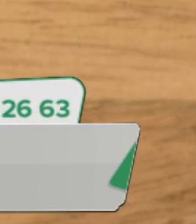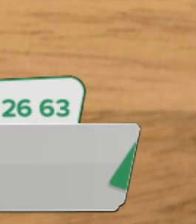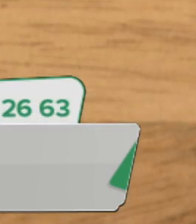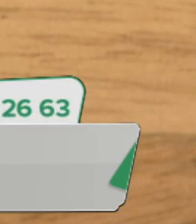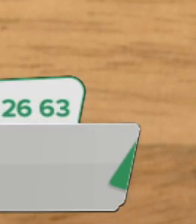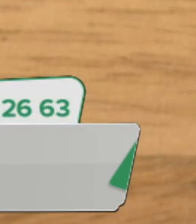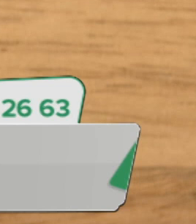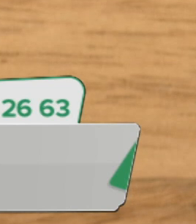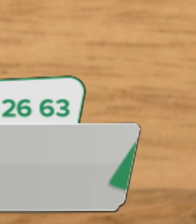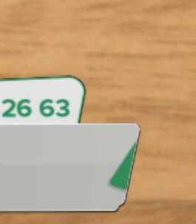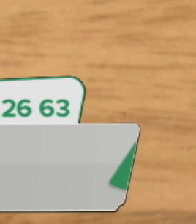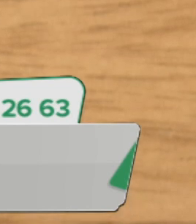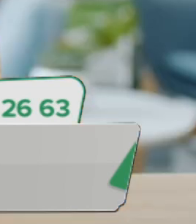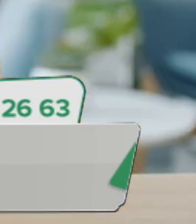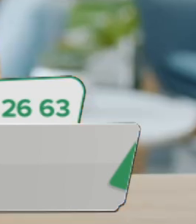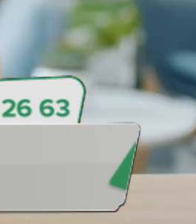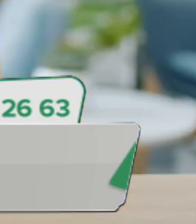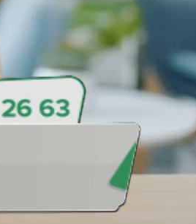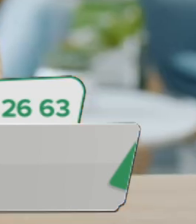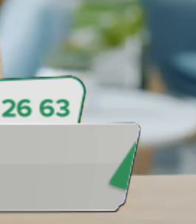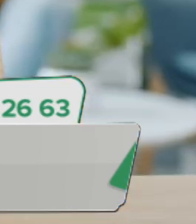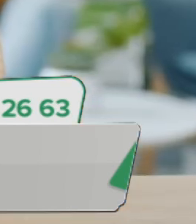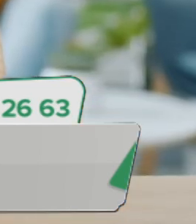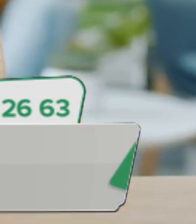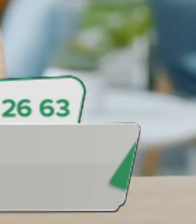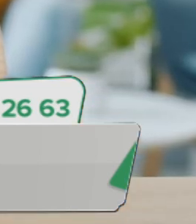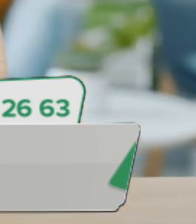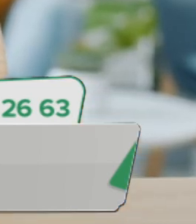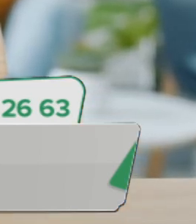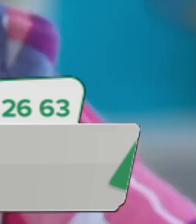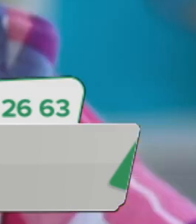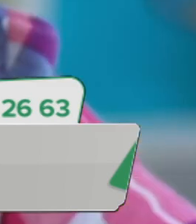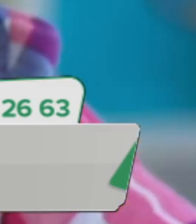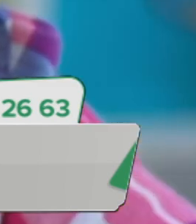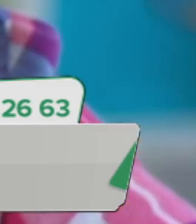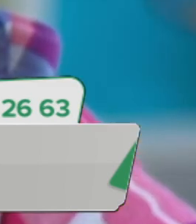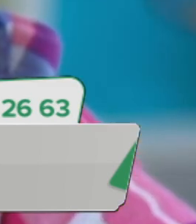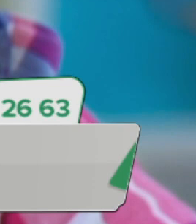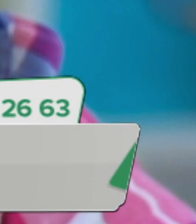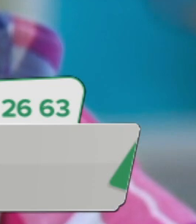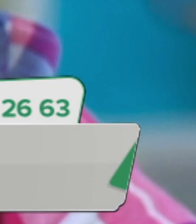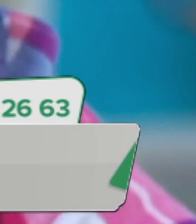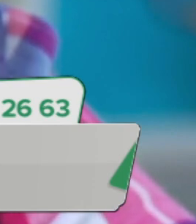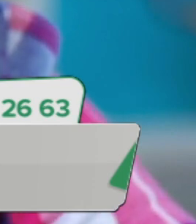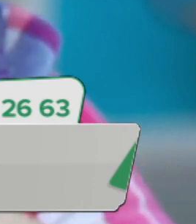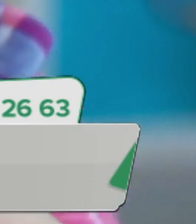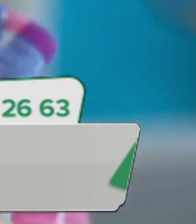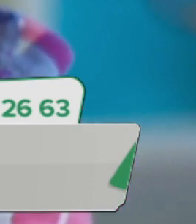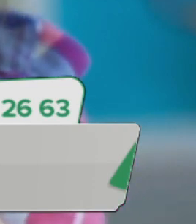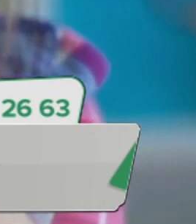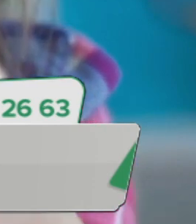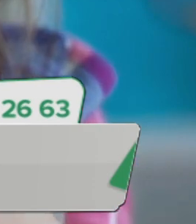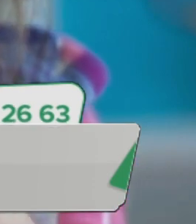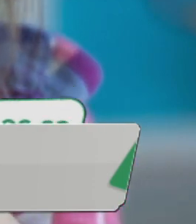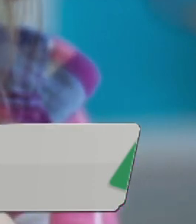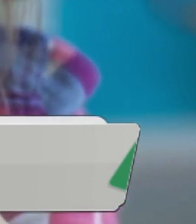çalışırken verimliliği düşüren şeyler. Açken derse oturmayın. Çünkü aklınız yemekte, kendiniz